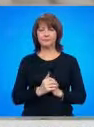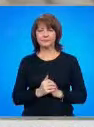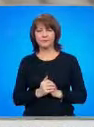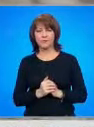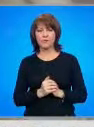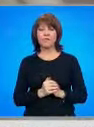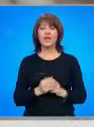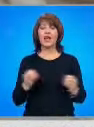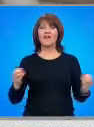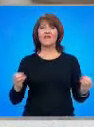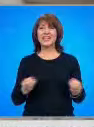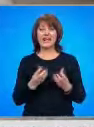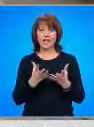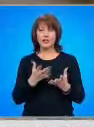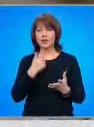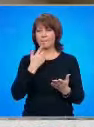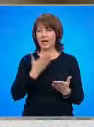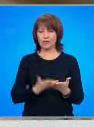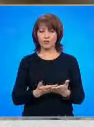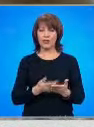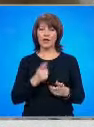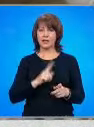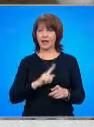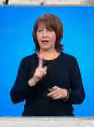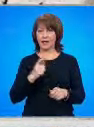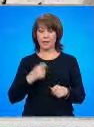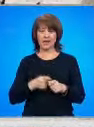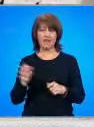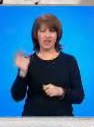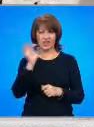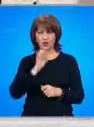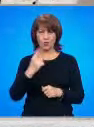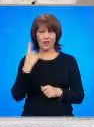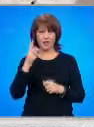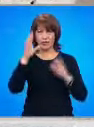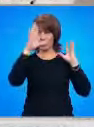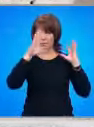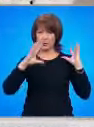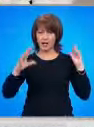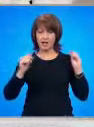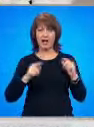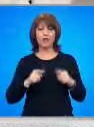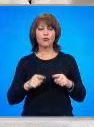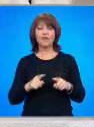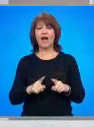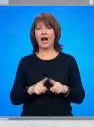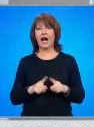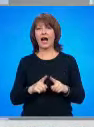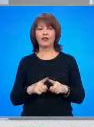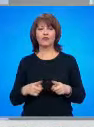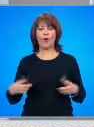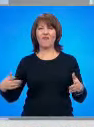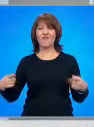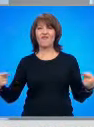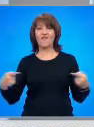заседание. От Възраждане са предложили да не отправят покани към нито един от посланиците. Определят решението от днес като вражески жест.